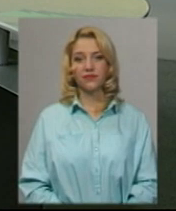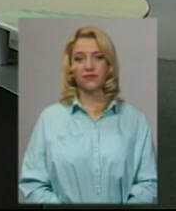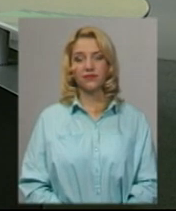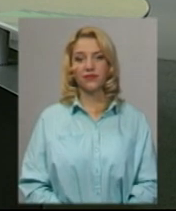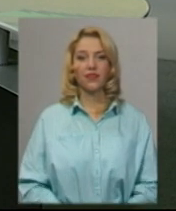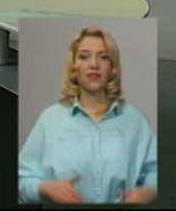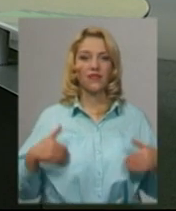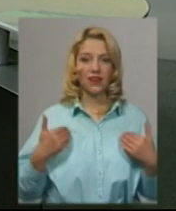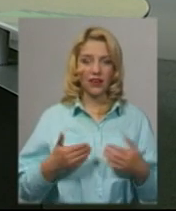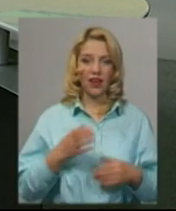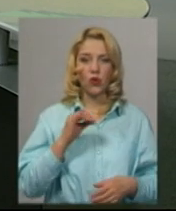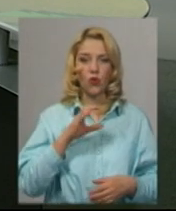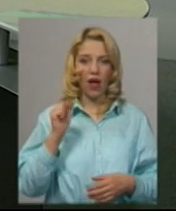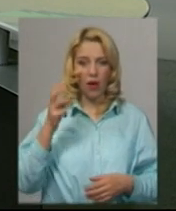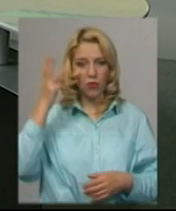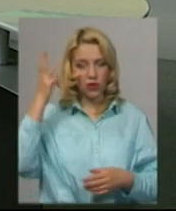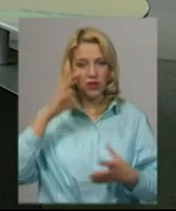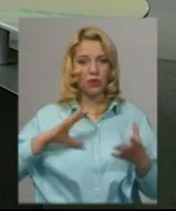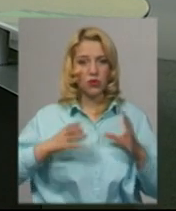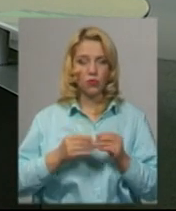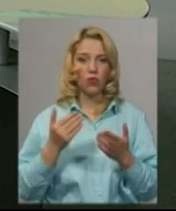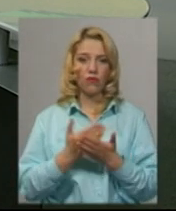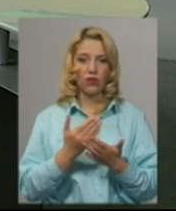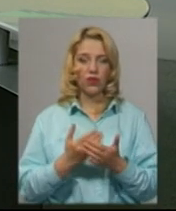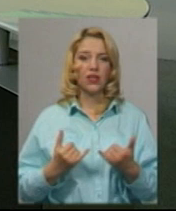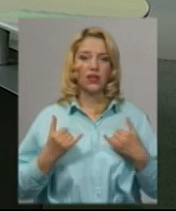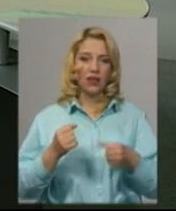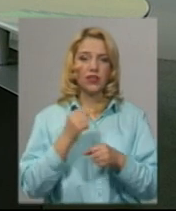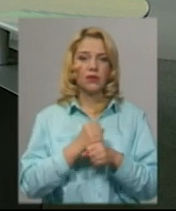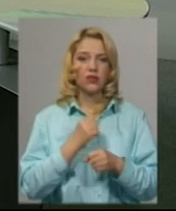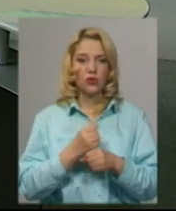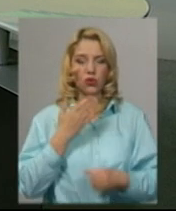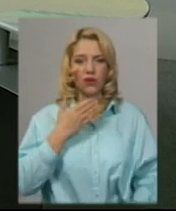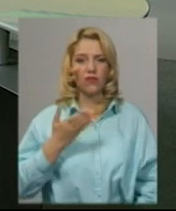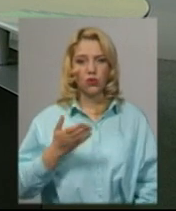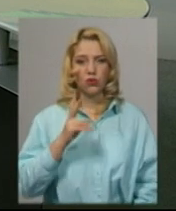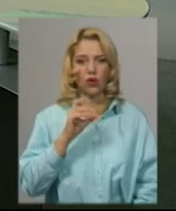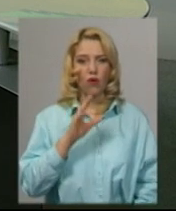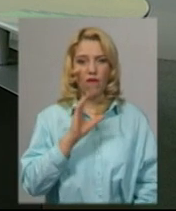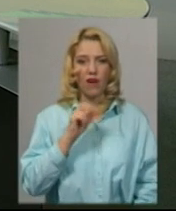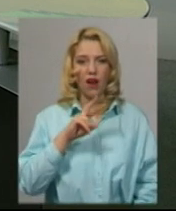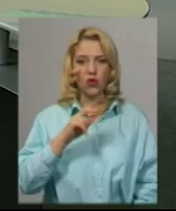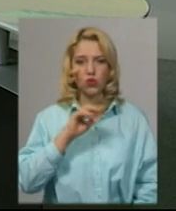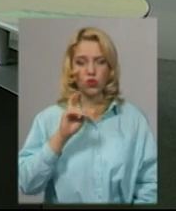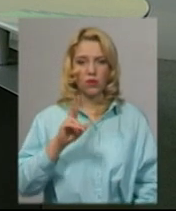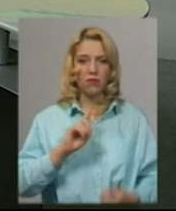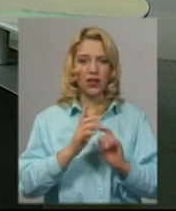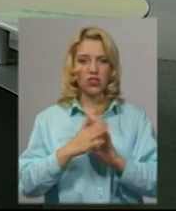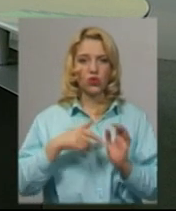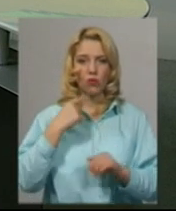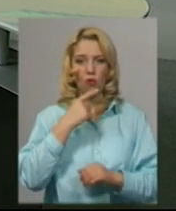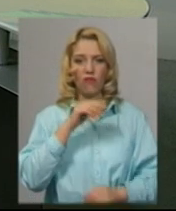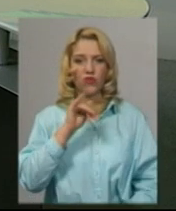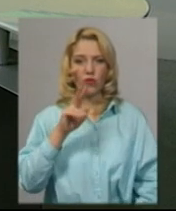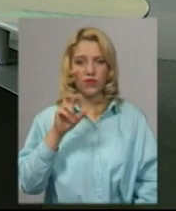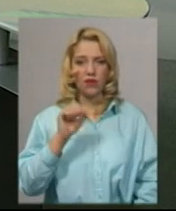Вітаю, ефірі ЮА «Поділля» підсумковий випуск новин. У студії для вас працює ведуча Валерія Ковальчук. На жестову мову перекладає Оксана